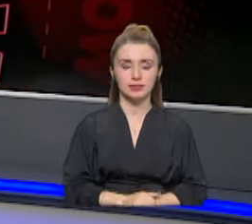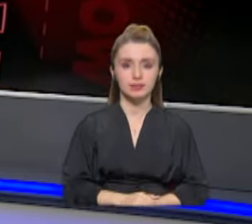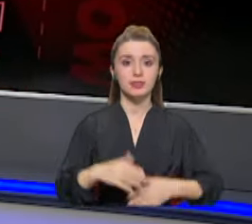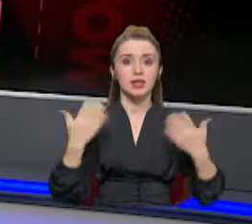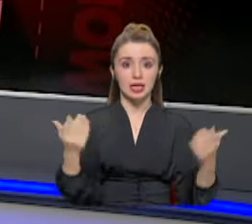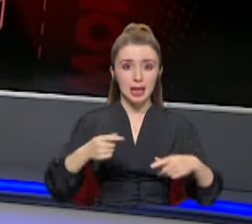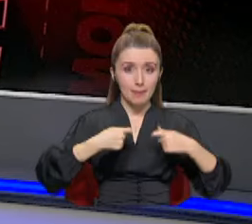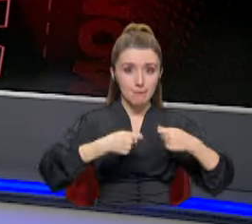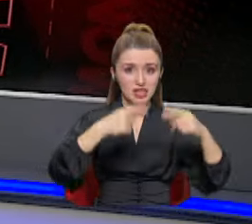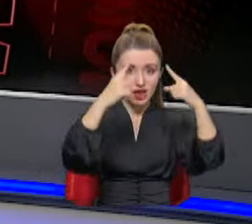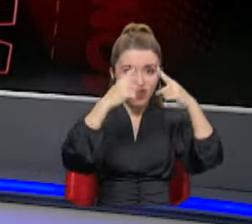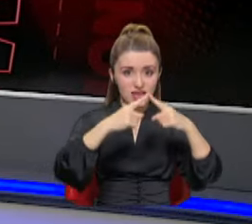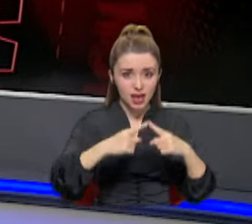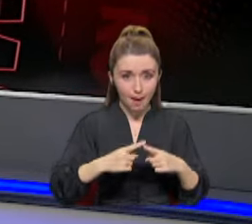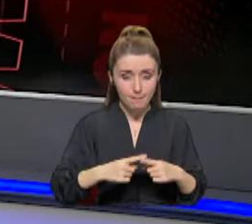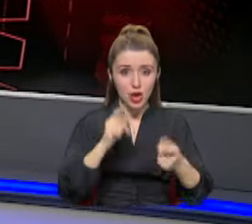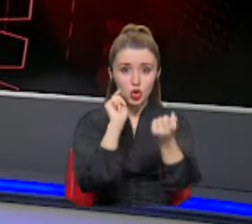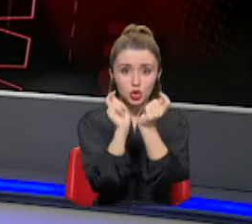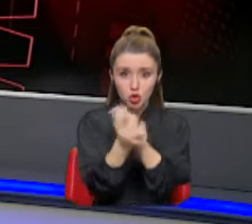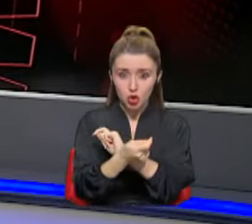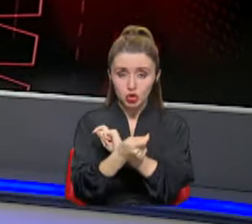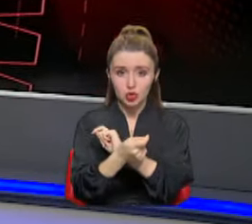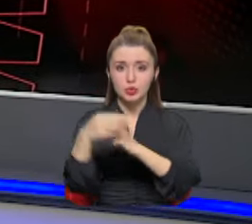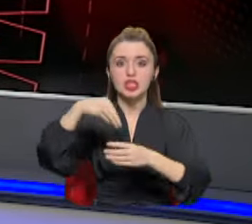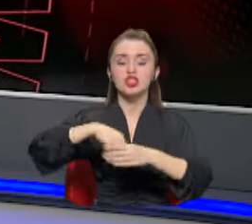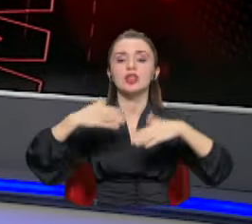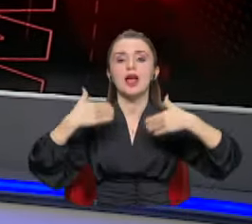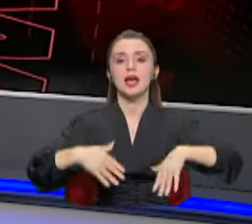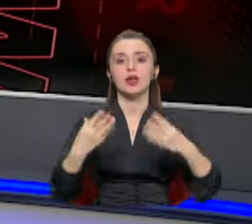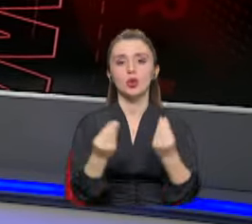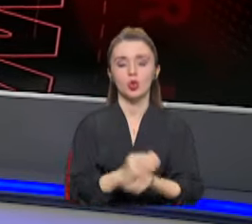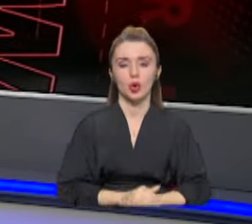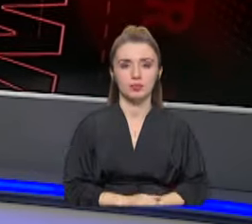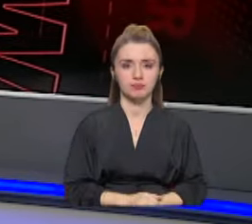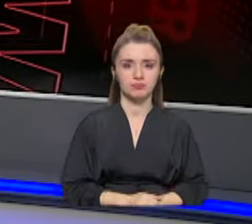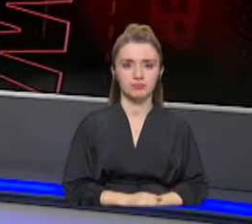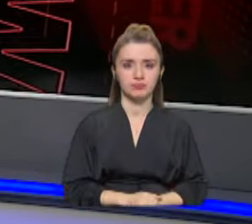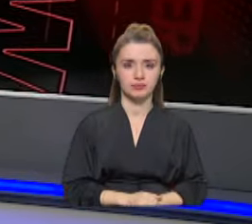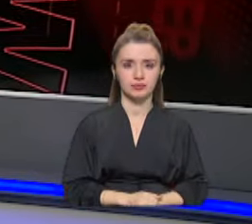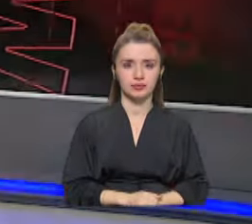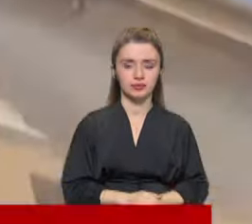Yani maliyet hesabı hala dönüşümün önündeki en büyük engel olarak duruyor.